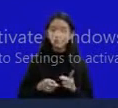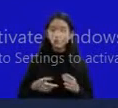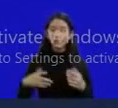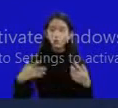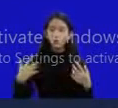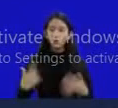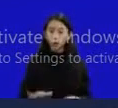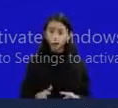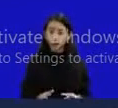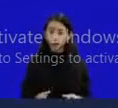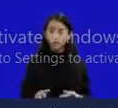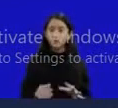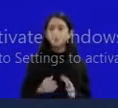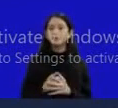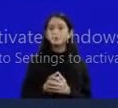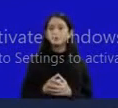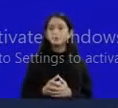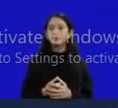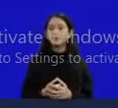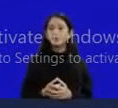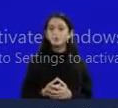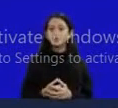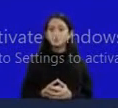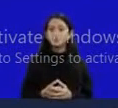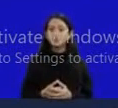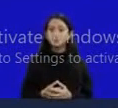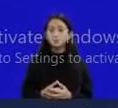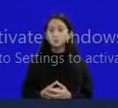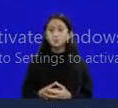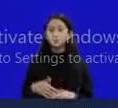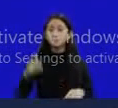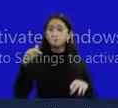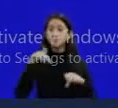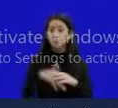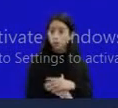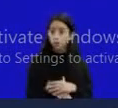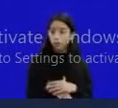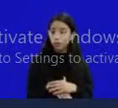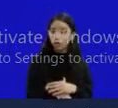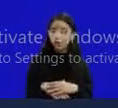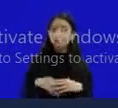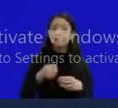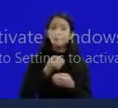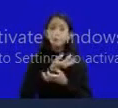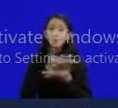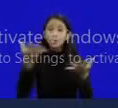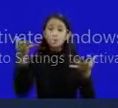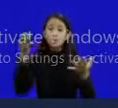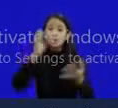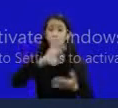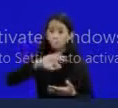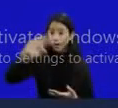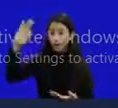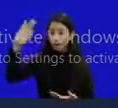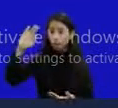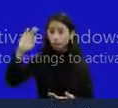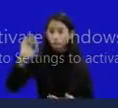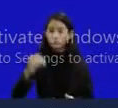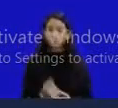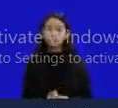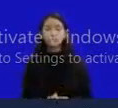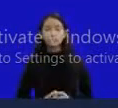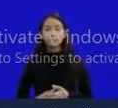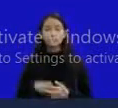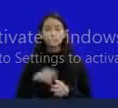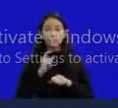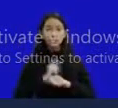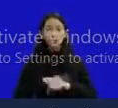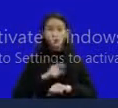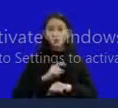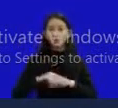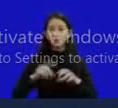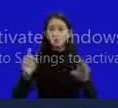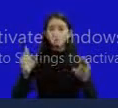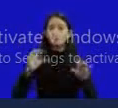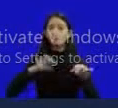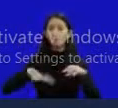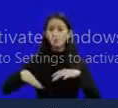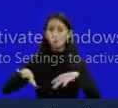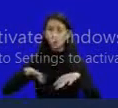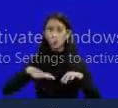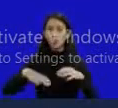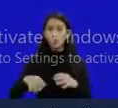terpenuhi baru kita masuk dalam protokol yang baru jadinya pas tatap muka pun dilakukan